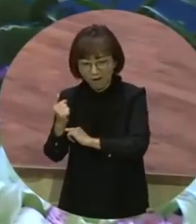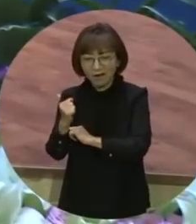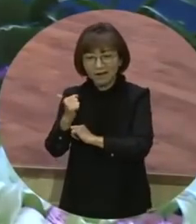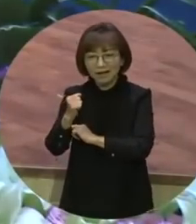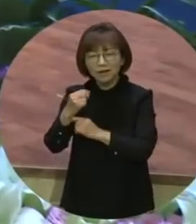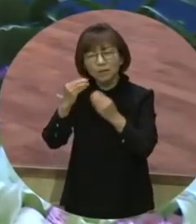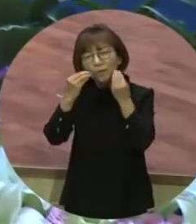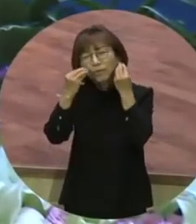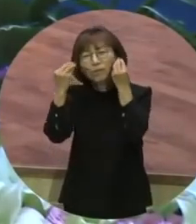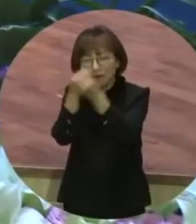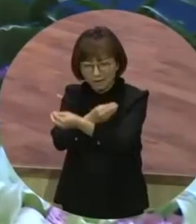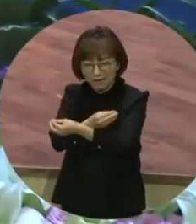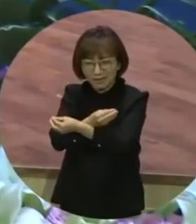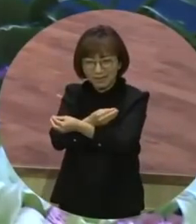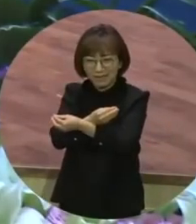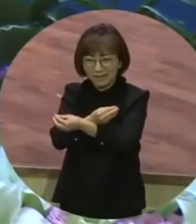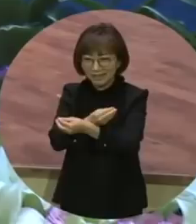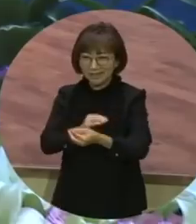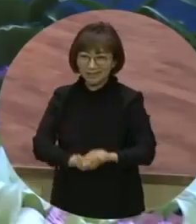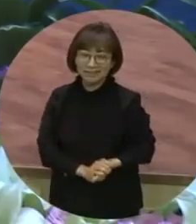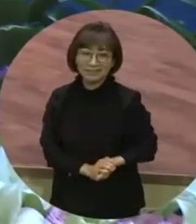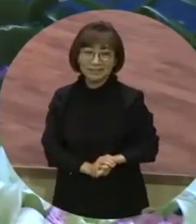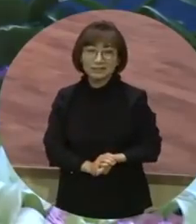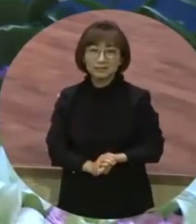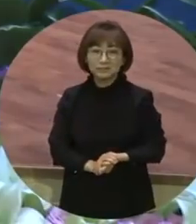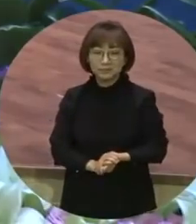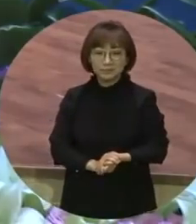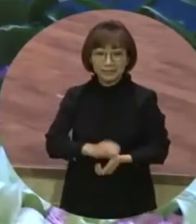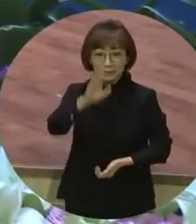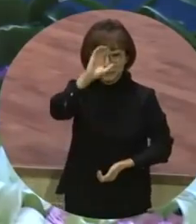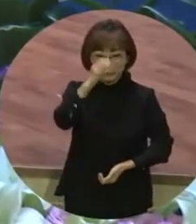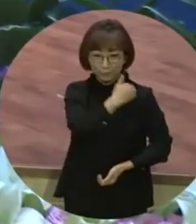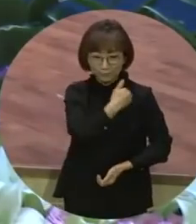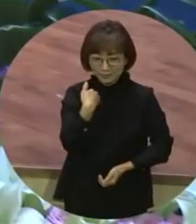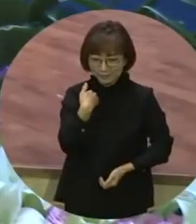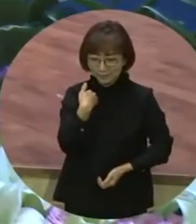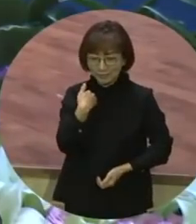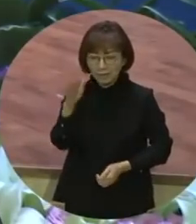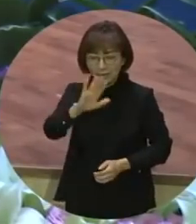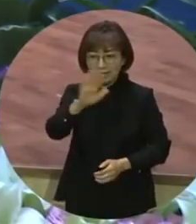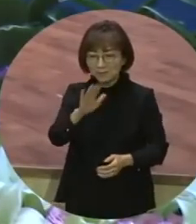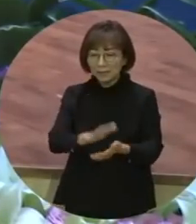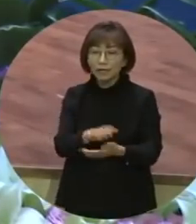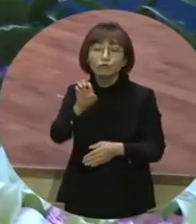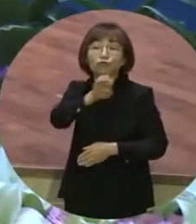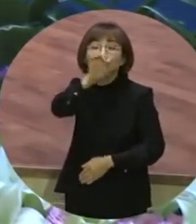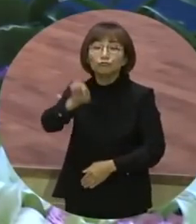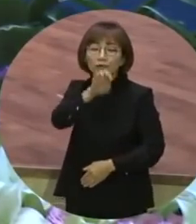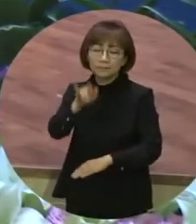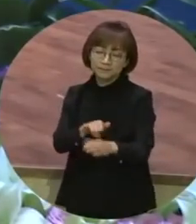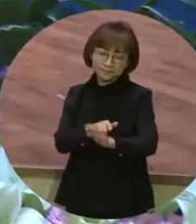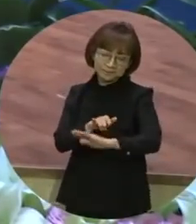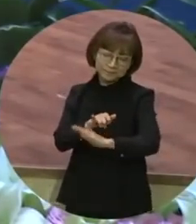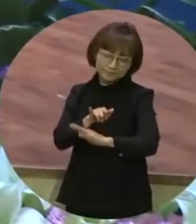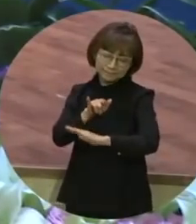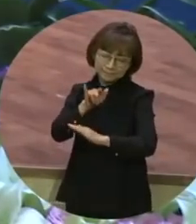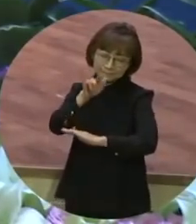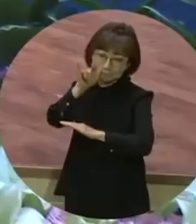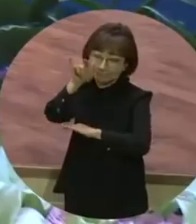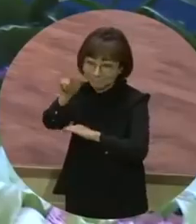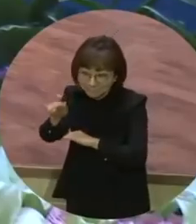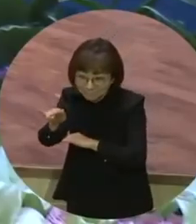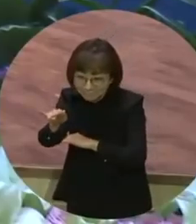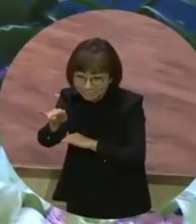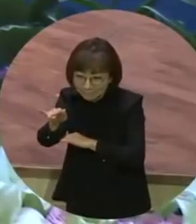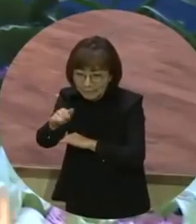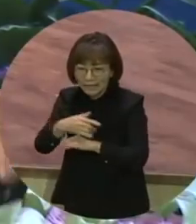이 유럽에는요, 유럽을 가보면 원색적 복음, 우리가 하는 이 복음이